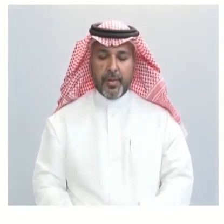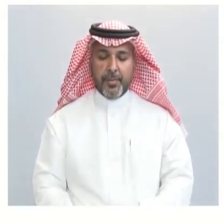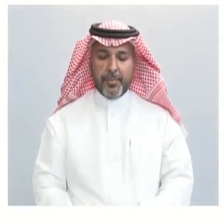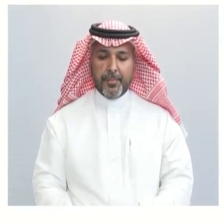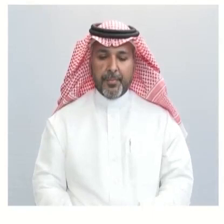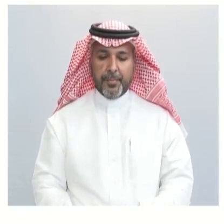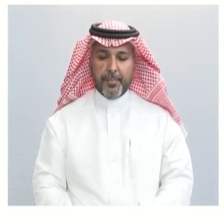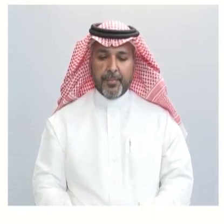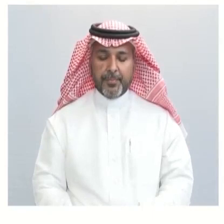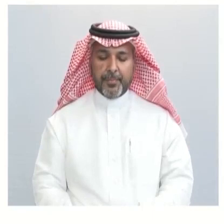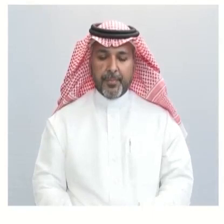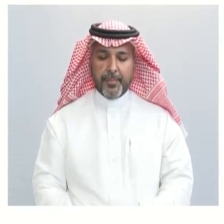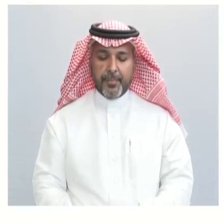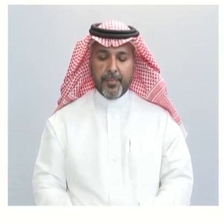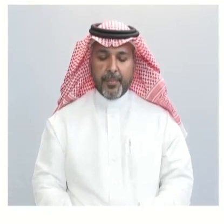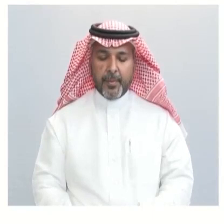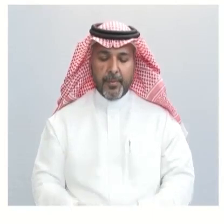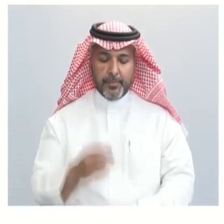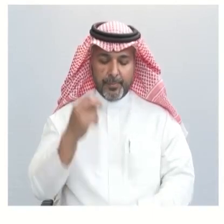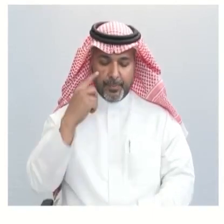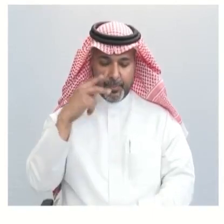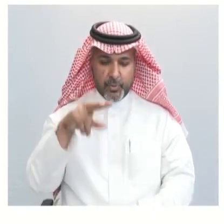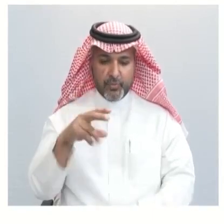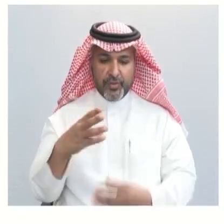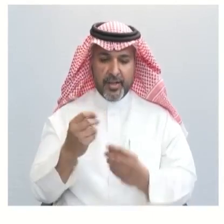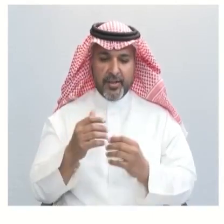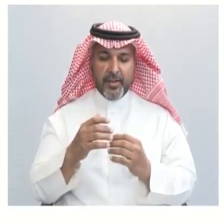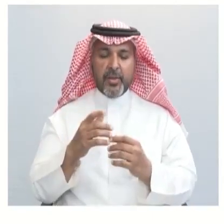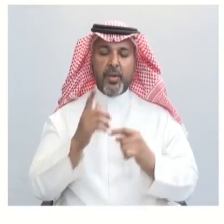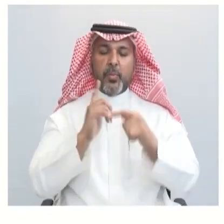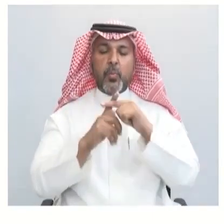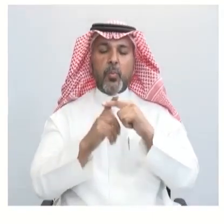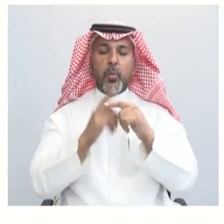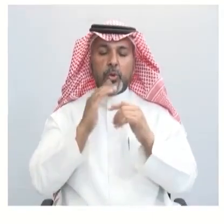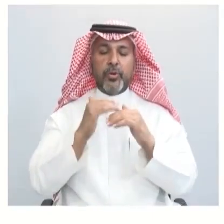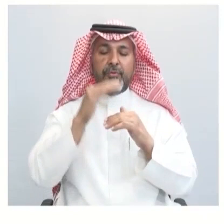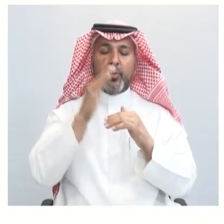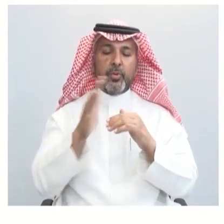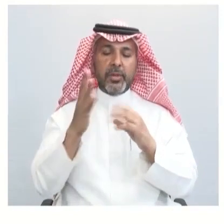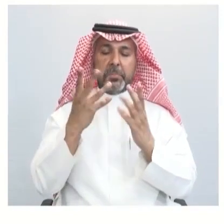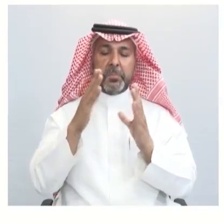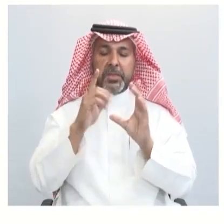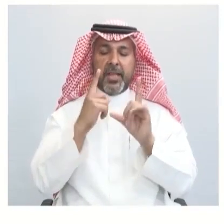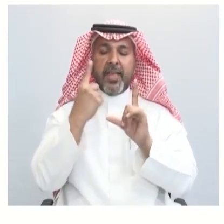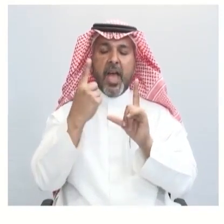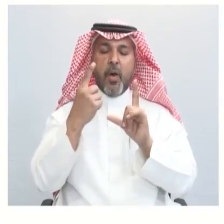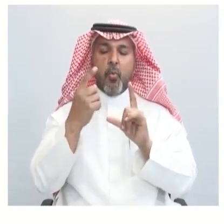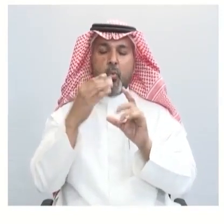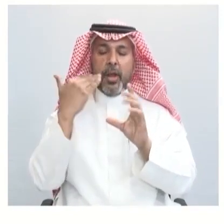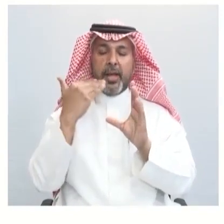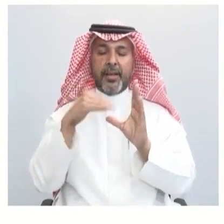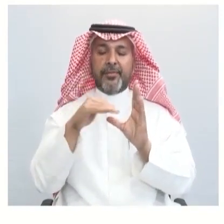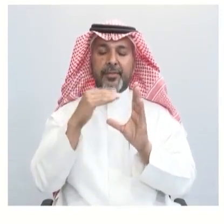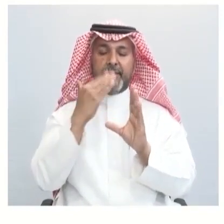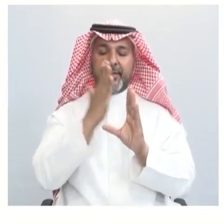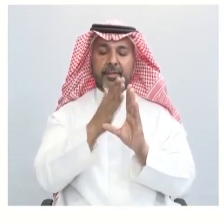الحياه راح ناخذ فقط اللي هو الجزء الموجب الربع الاول الربع الاول من المستوى الاحداثي